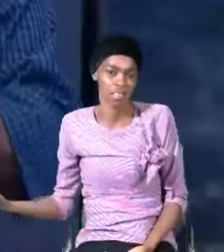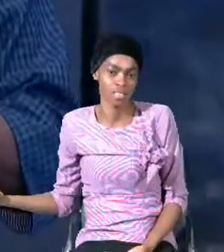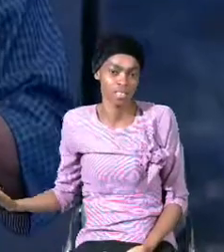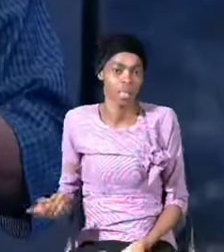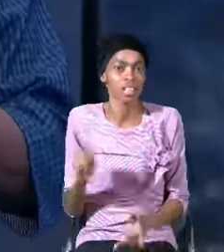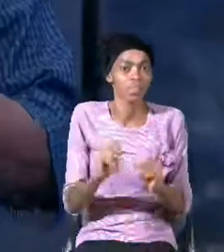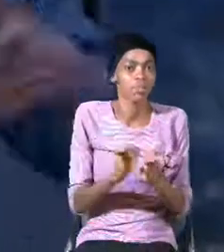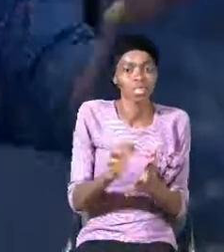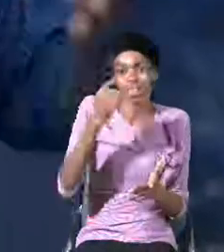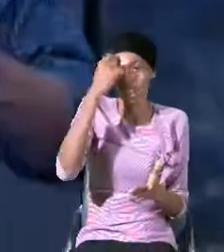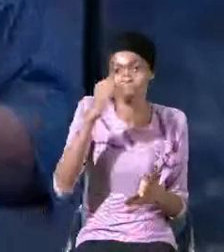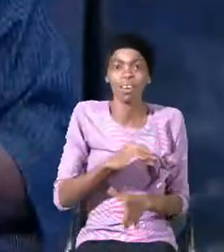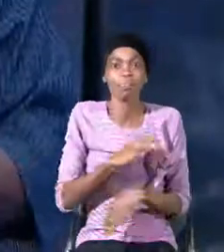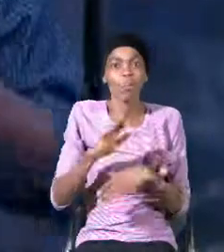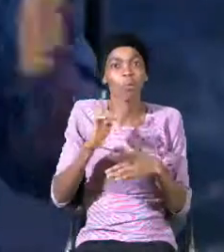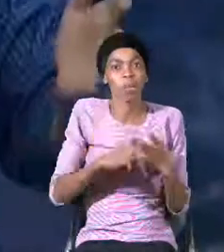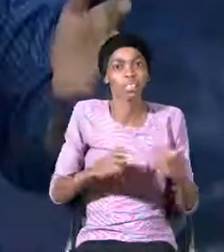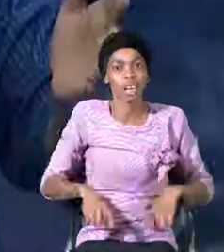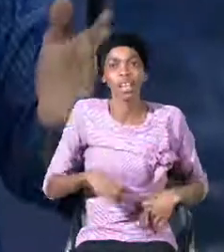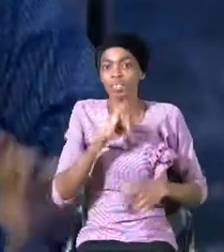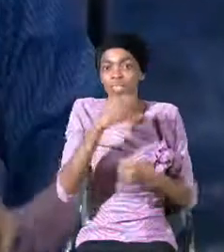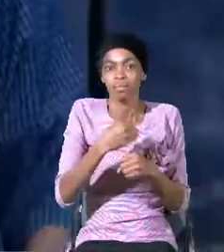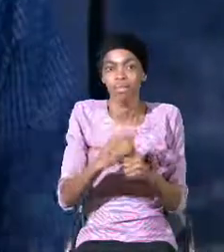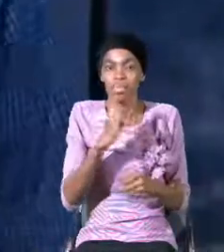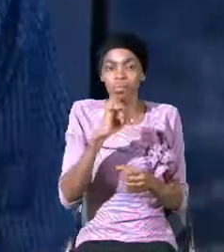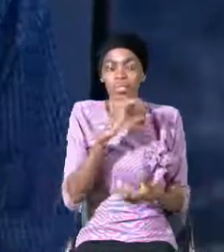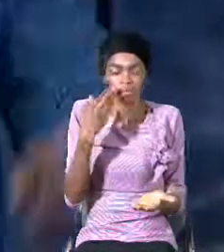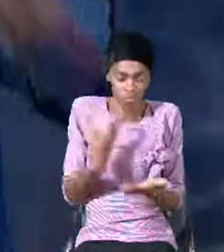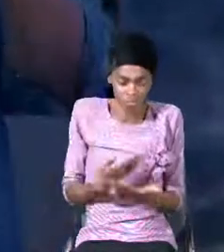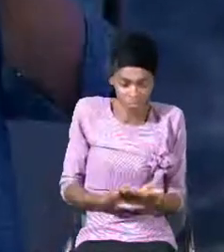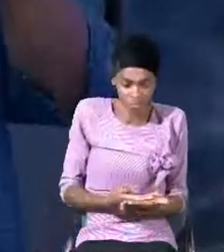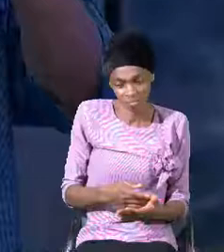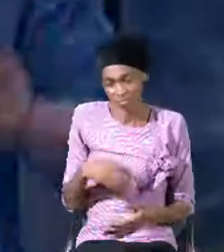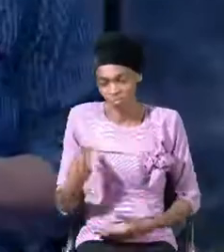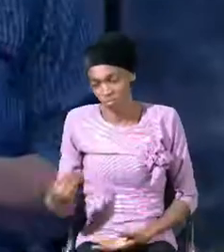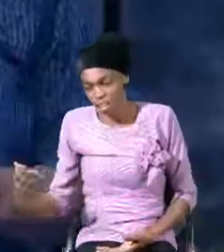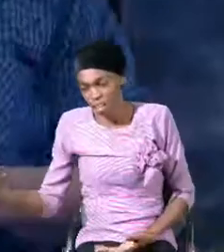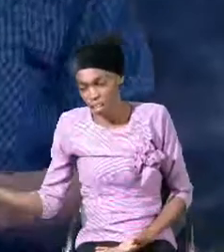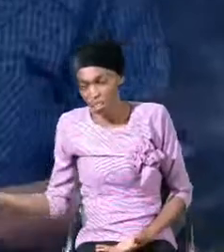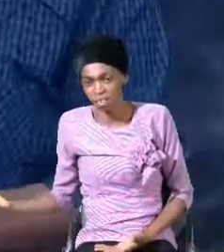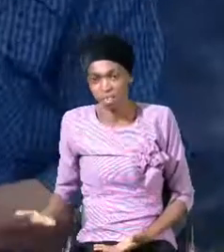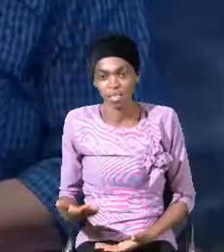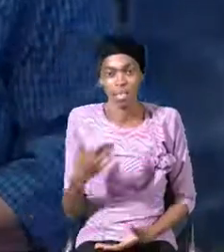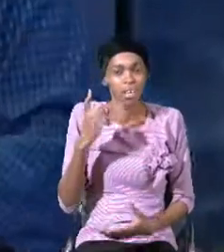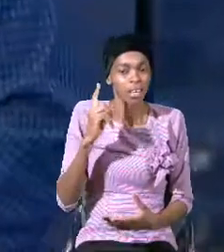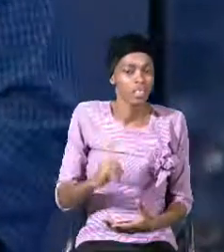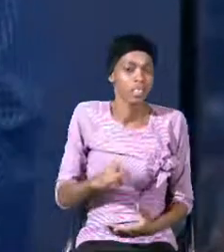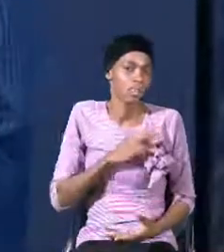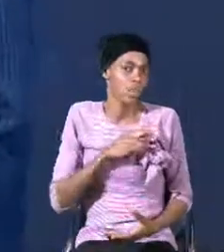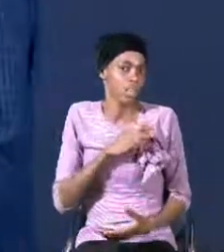que toute la vie se résume à l'argent ou au matérialisme. Les regrets qu'ils